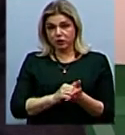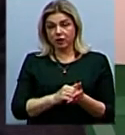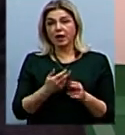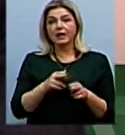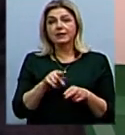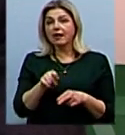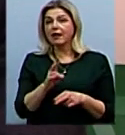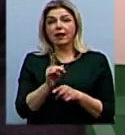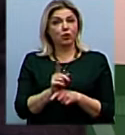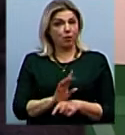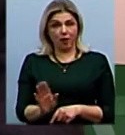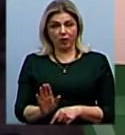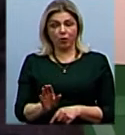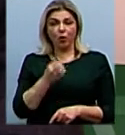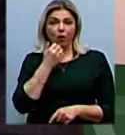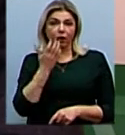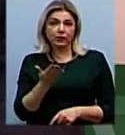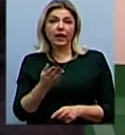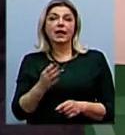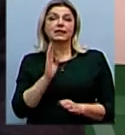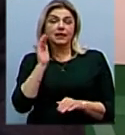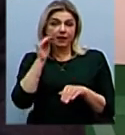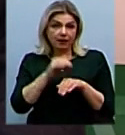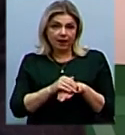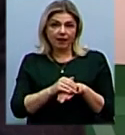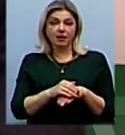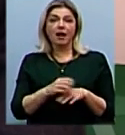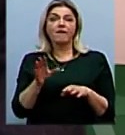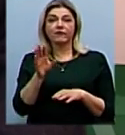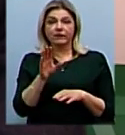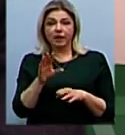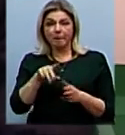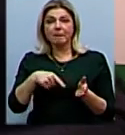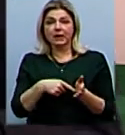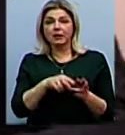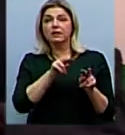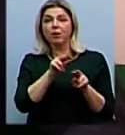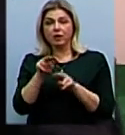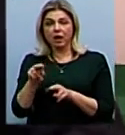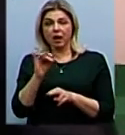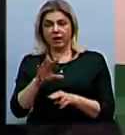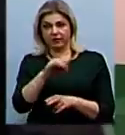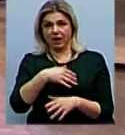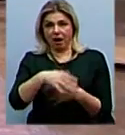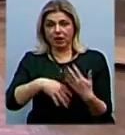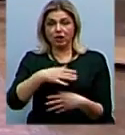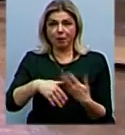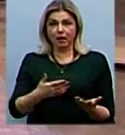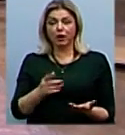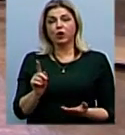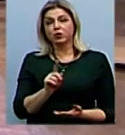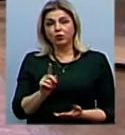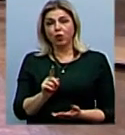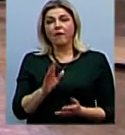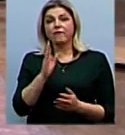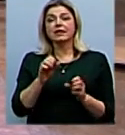це ненормально, коли цілий день все місто спостерігає і все місто калашматить через те, що